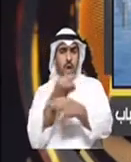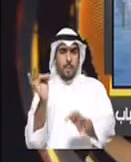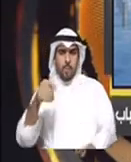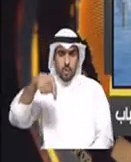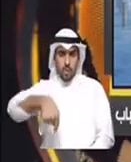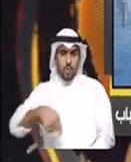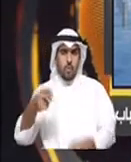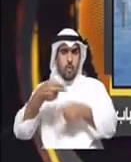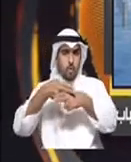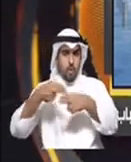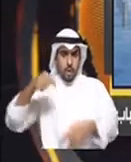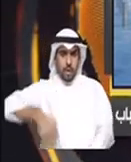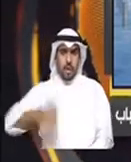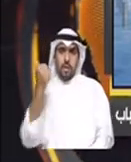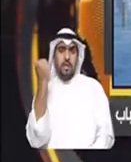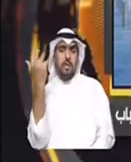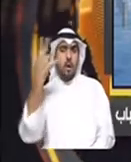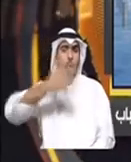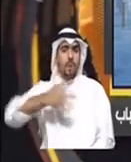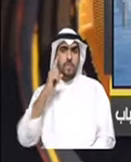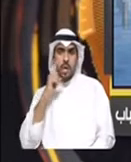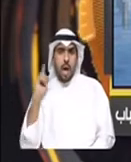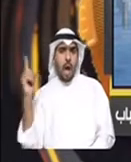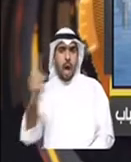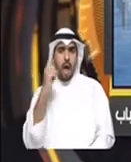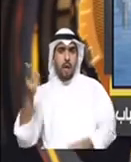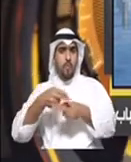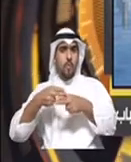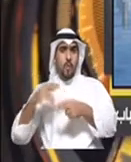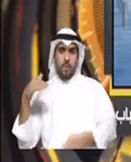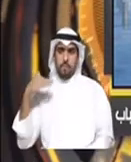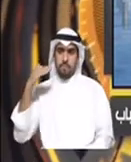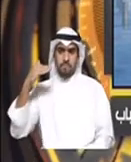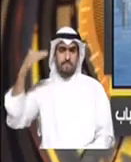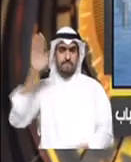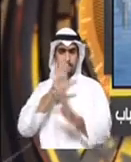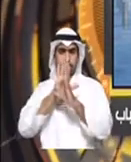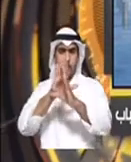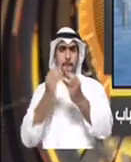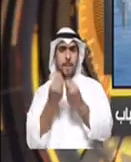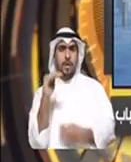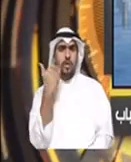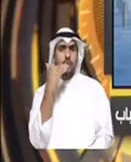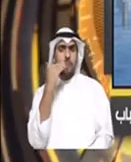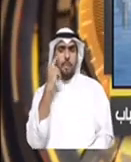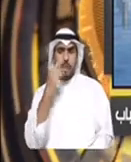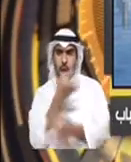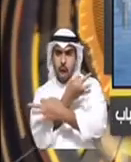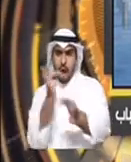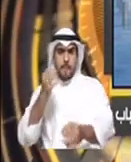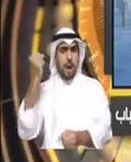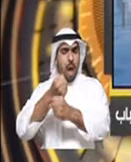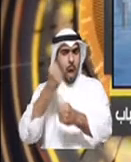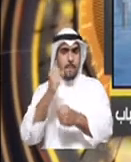مرتبة الكويت إلى 56 على مستوى العالم في دعم الشباب وفي دعم الطاقات الشبابية. فاليوم